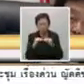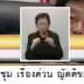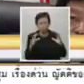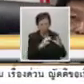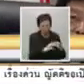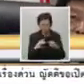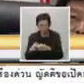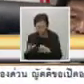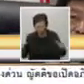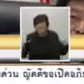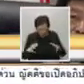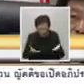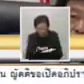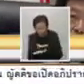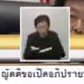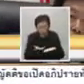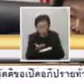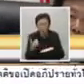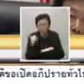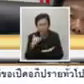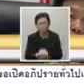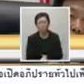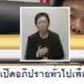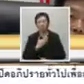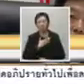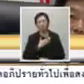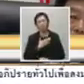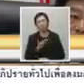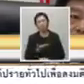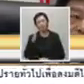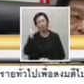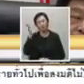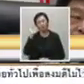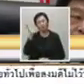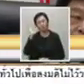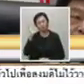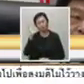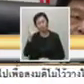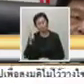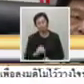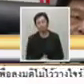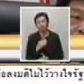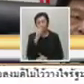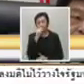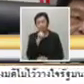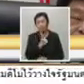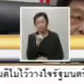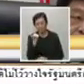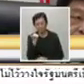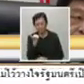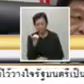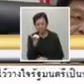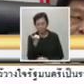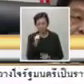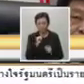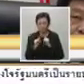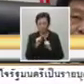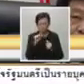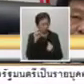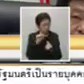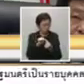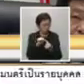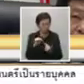ก็ได้พูดคุยกัน ก ็ฉะนั้นผมจะให้ท่านอภิปรายได้ก็ต่อเมื่อท่านพูดเรื่องอื่นไม่พูดเรื่องปมถวายสัต